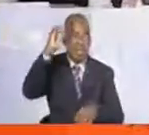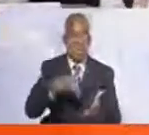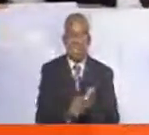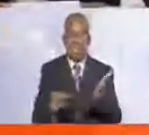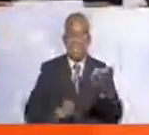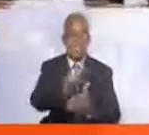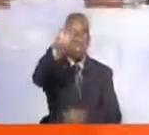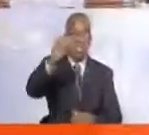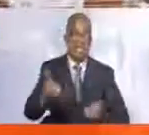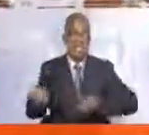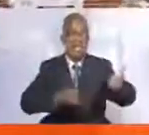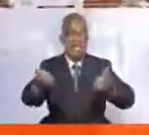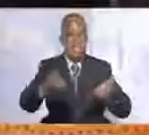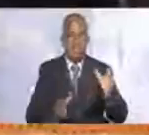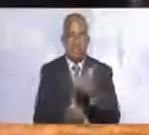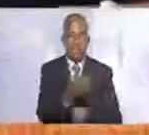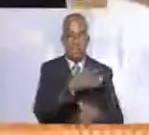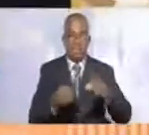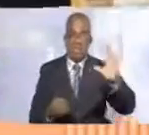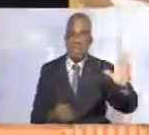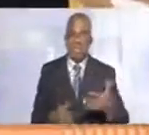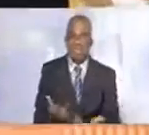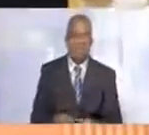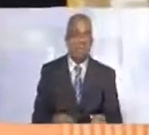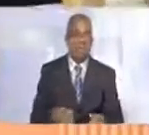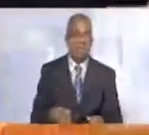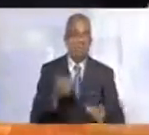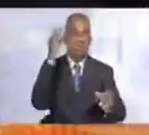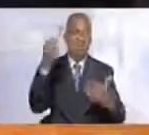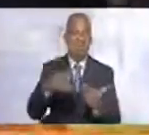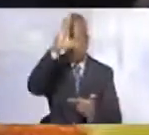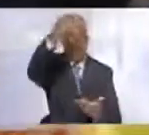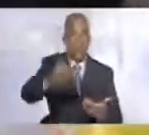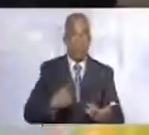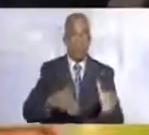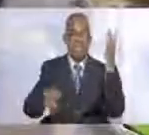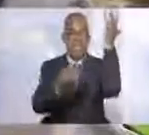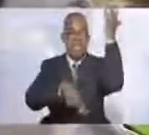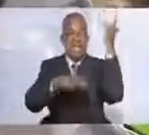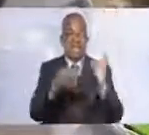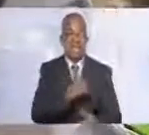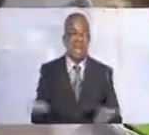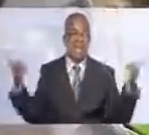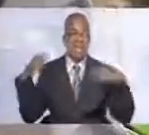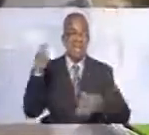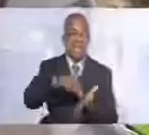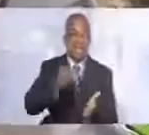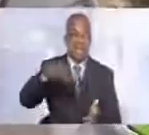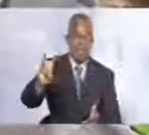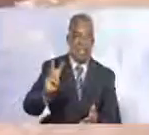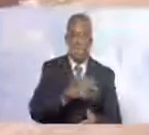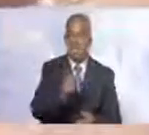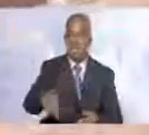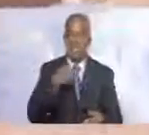institution, dirigée par Abdelkader Karamoko, a investi depuis 2013 environ 500 millions de francs CFA dans des projets de développement. Des projets